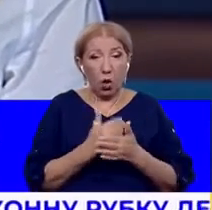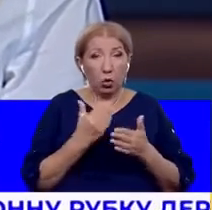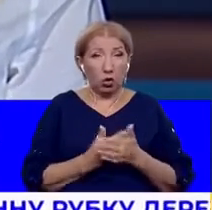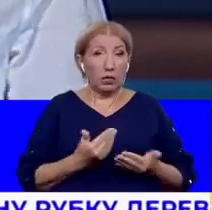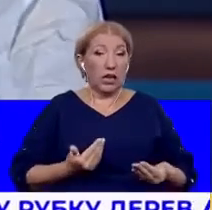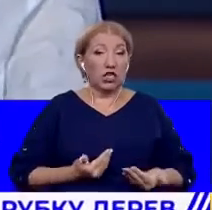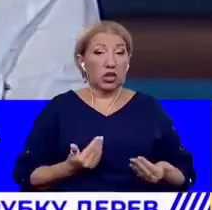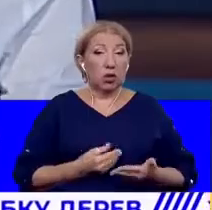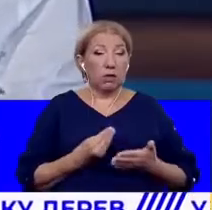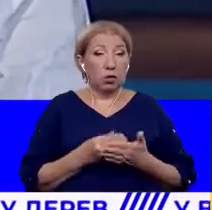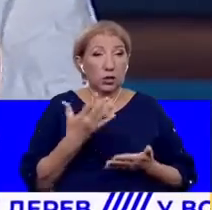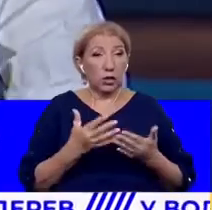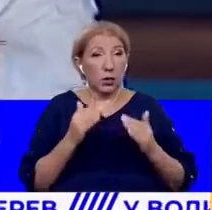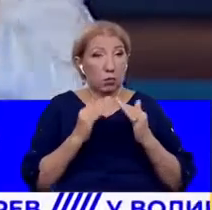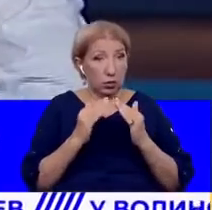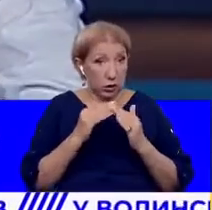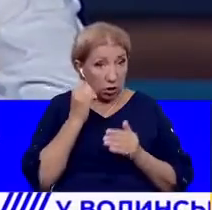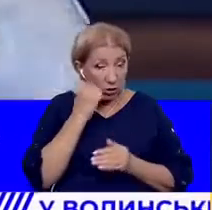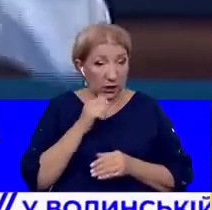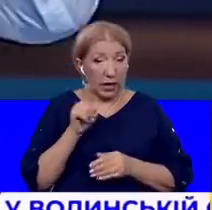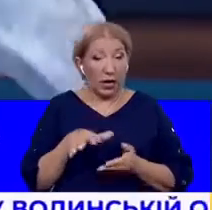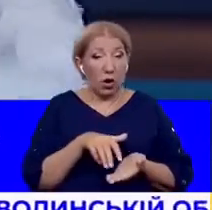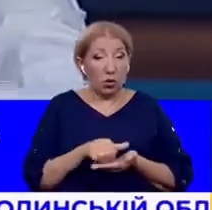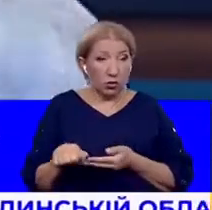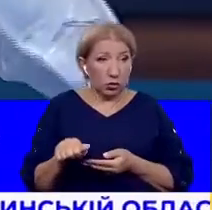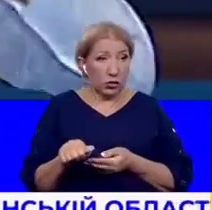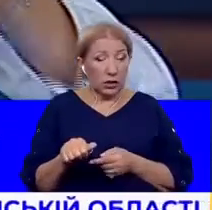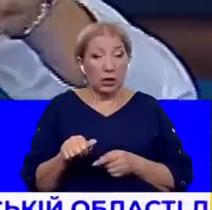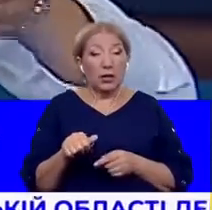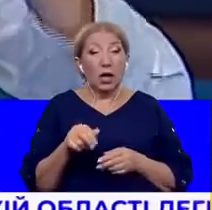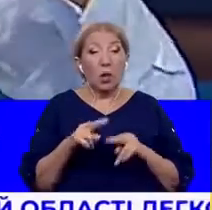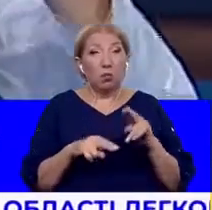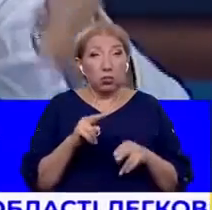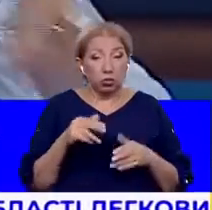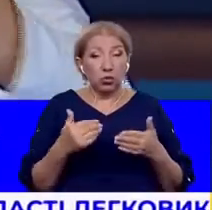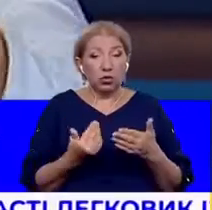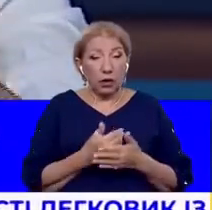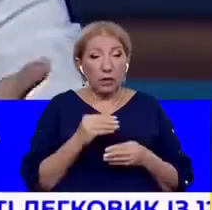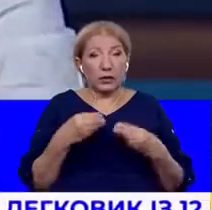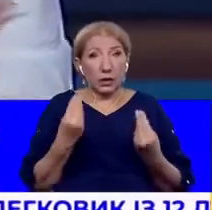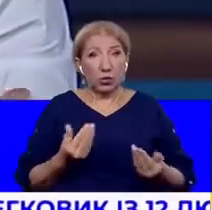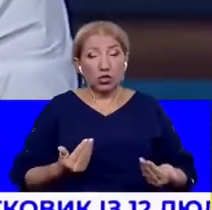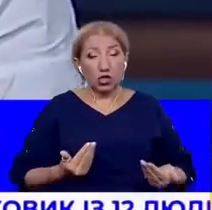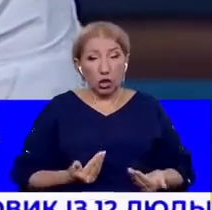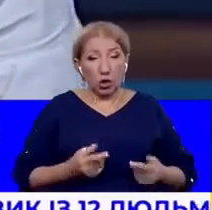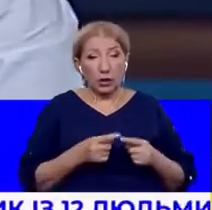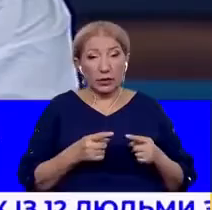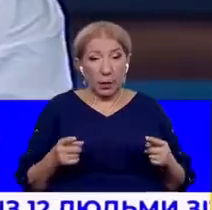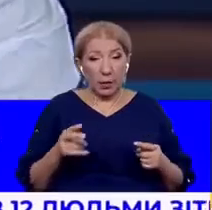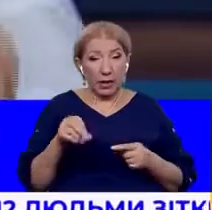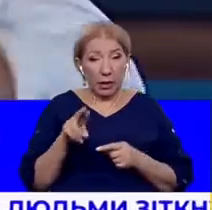фонду. Припустимо, якщо будинок старий, його зносять, будують новий, надають людям житло на період, ну,